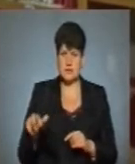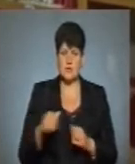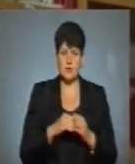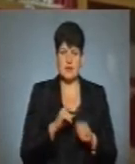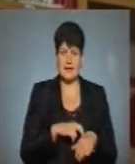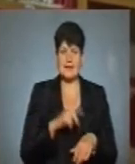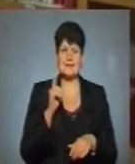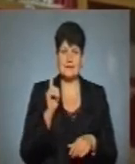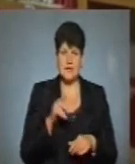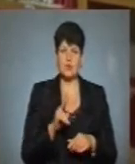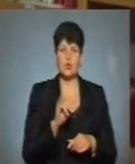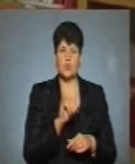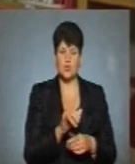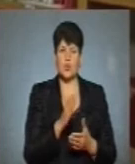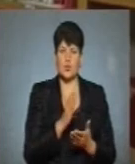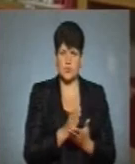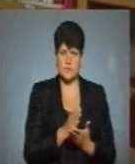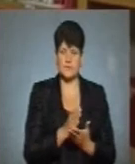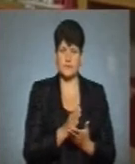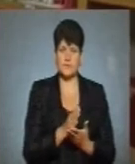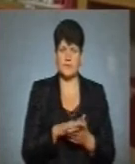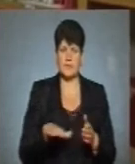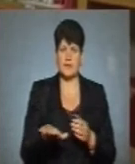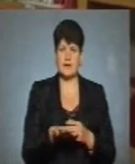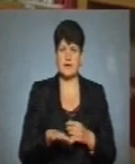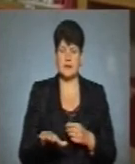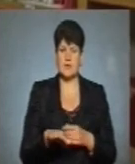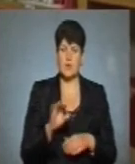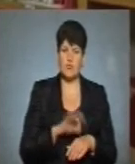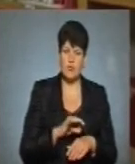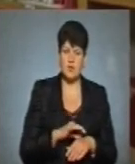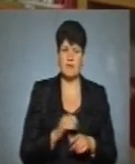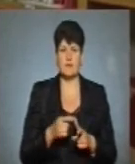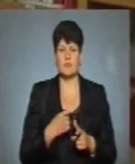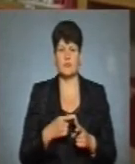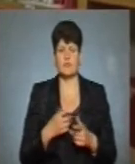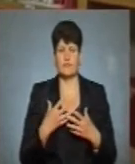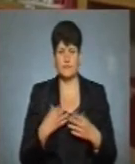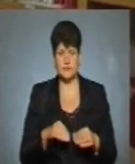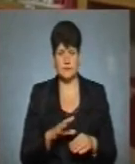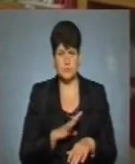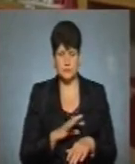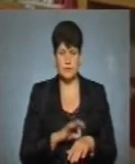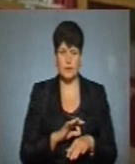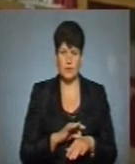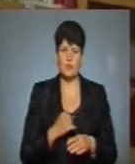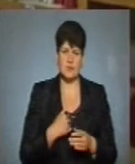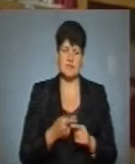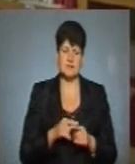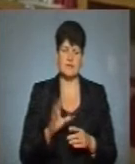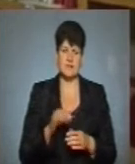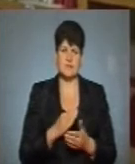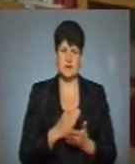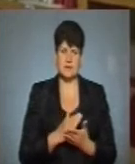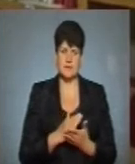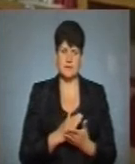знає, хто в нього є на ділянці, хворів або перехворів, тобто всі ці дані в нас є. І потім